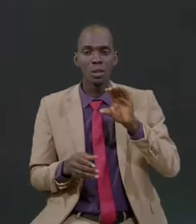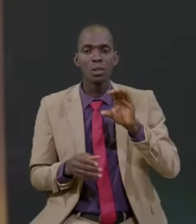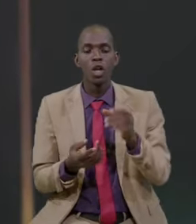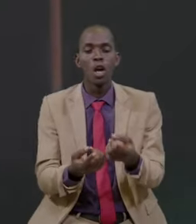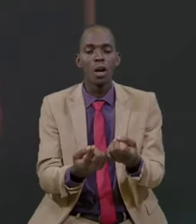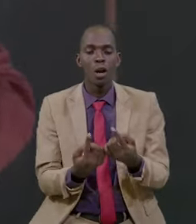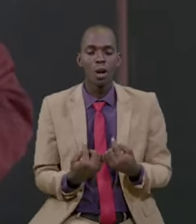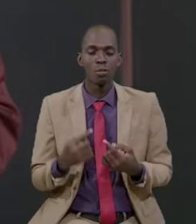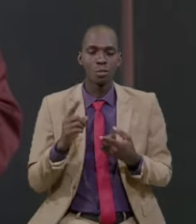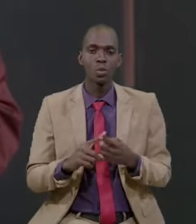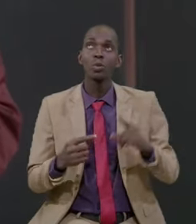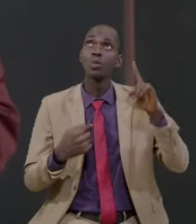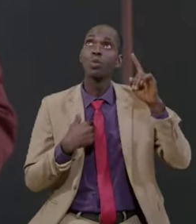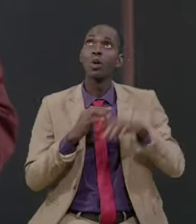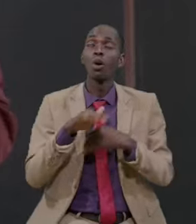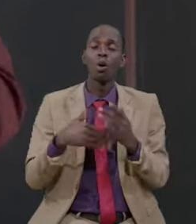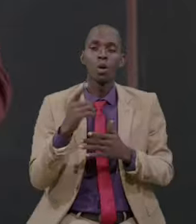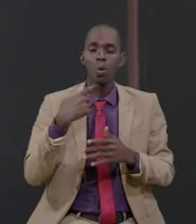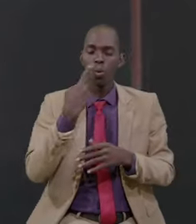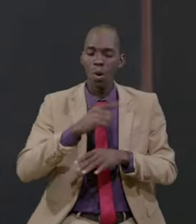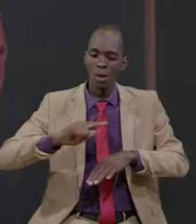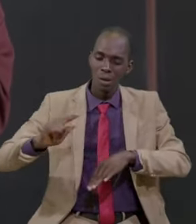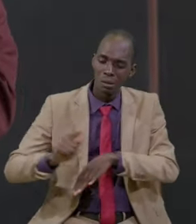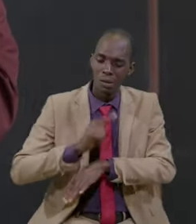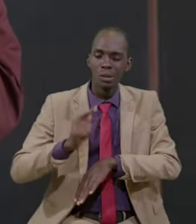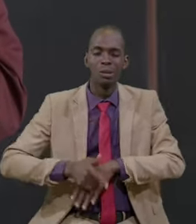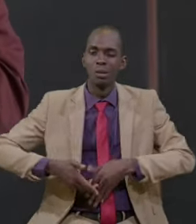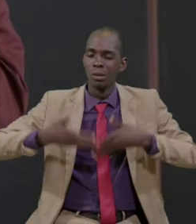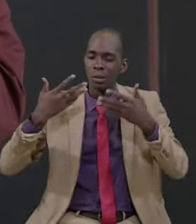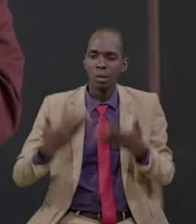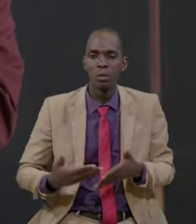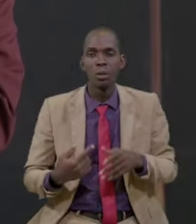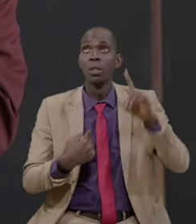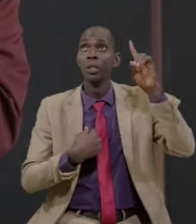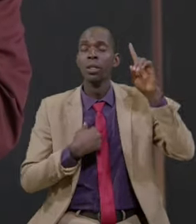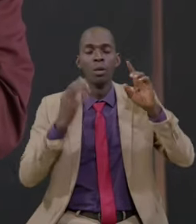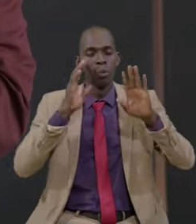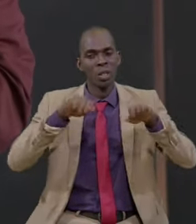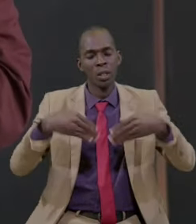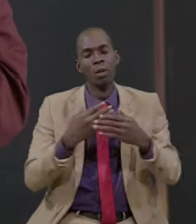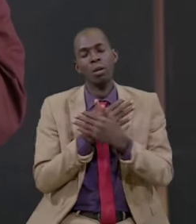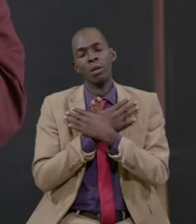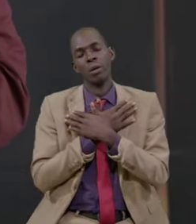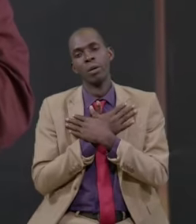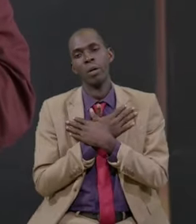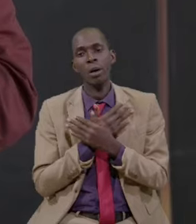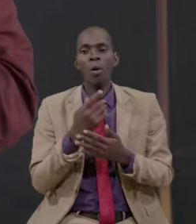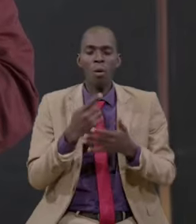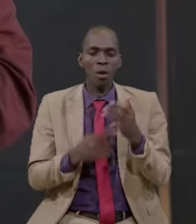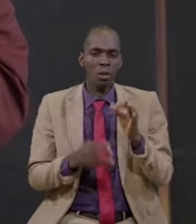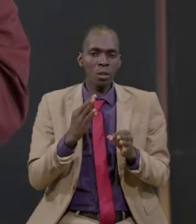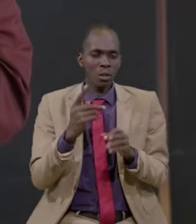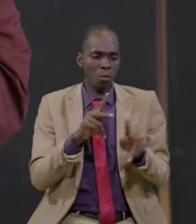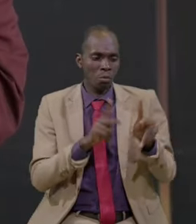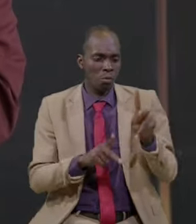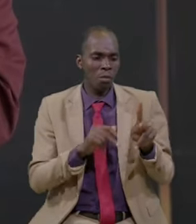et je vous donnerai du repos. Si ces gens-là n'ont pas compté à